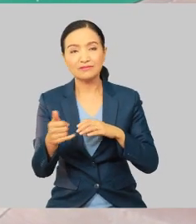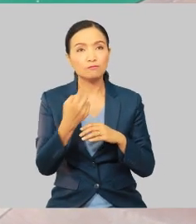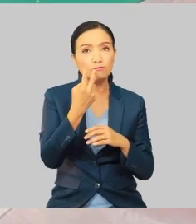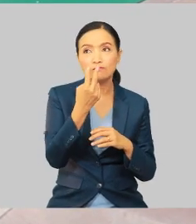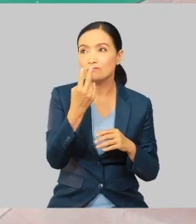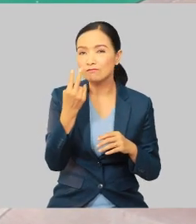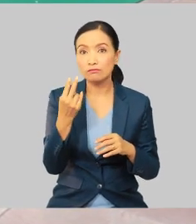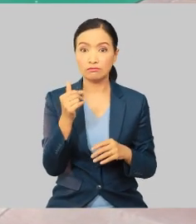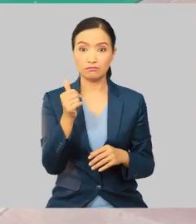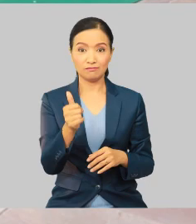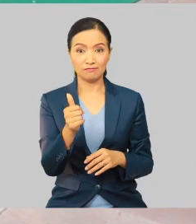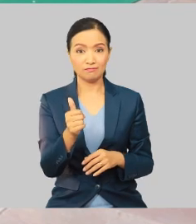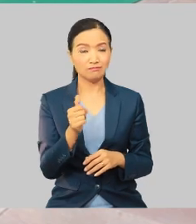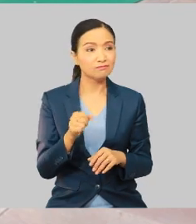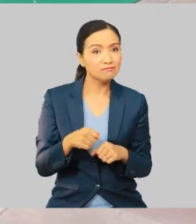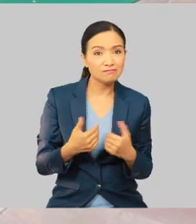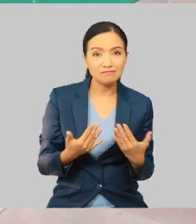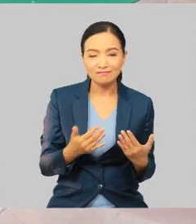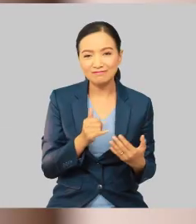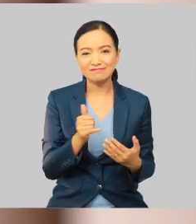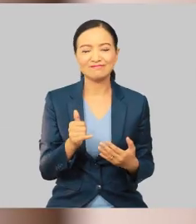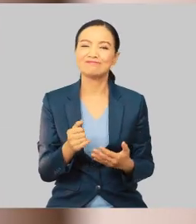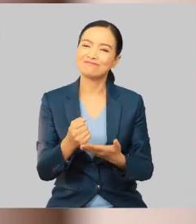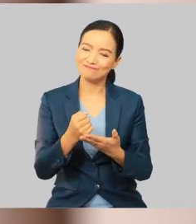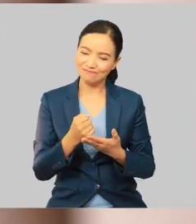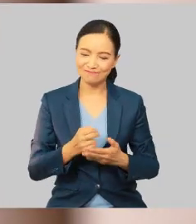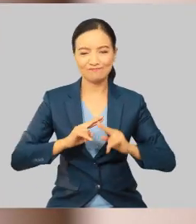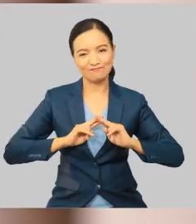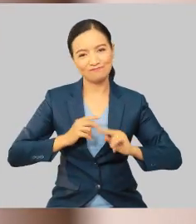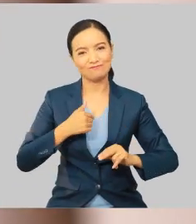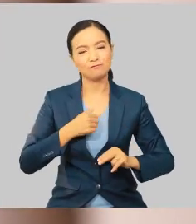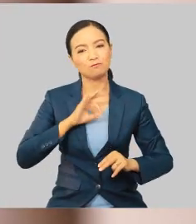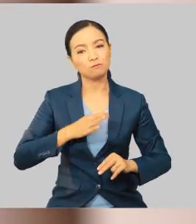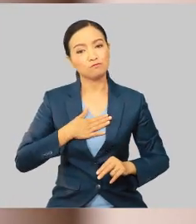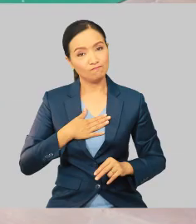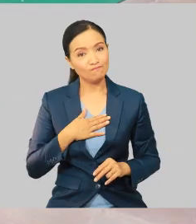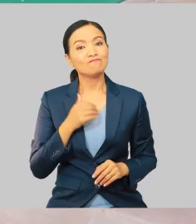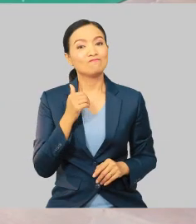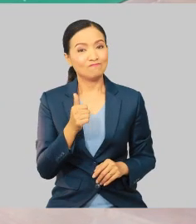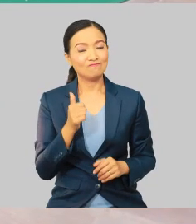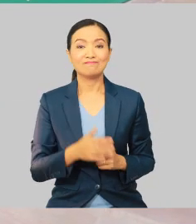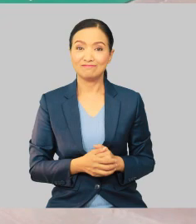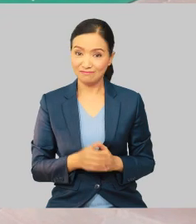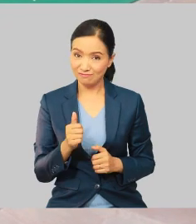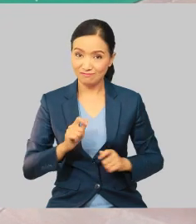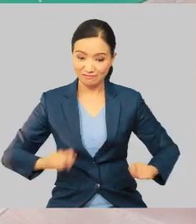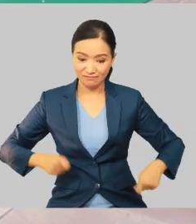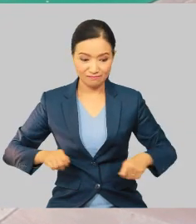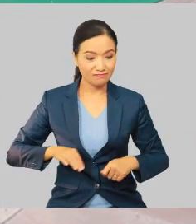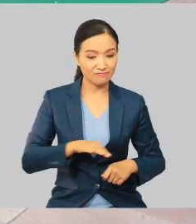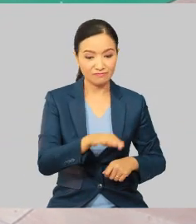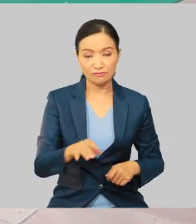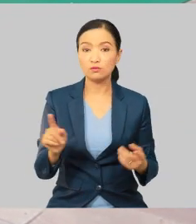ออกไปแล้วเรารู้ว่าเราไปได้หรือว่าไปยังไงบ้างค่ะมันก็ทำให้เรากลับมารู้สึกว่าทางตัวเราก็ยังสามารถไป